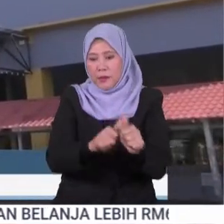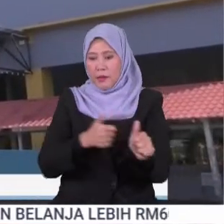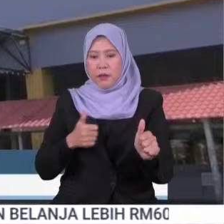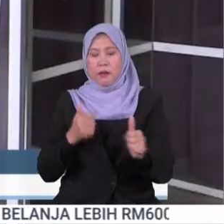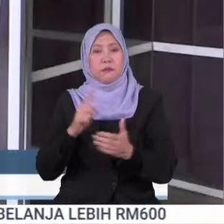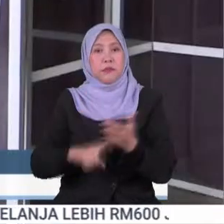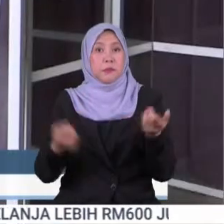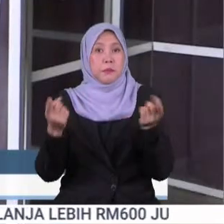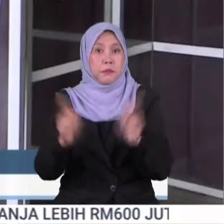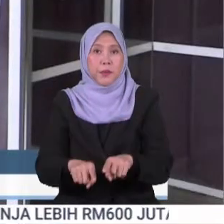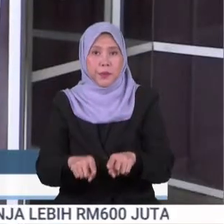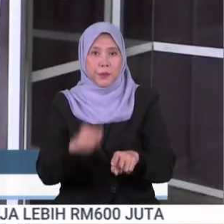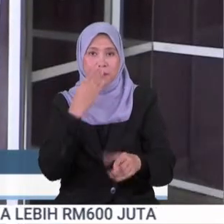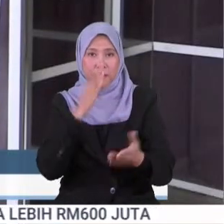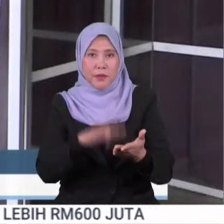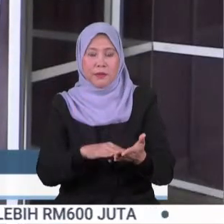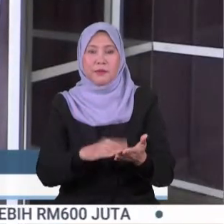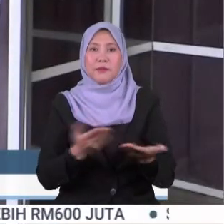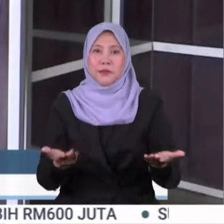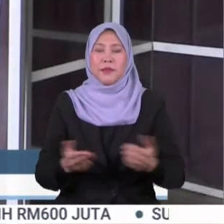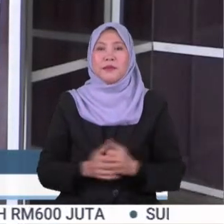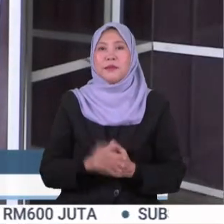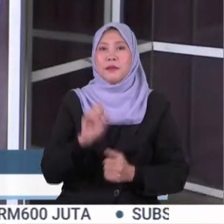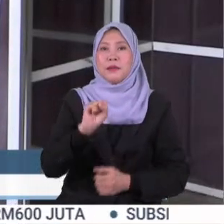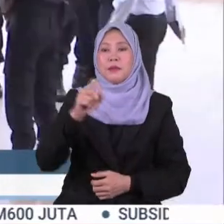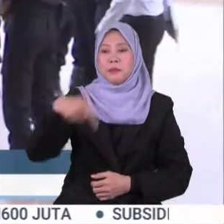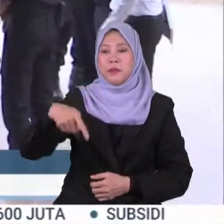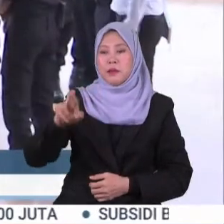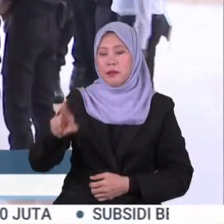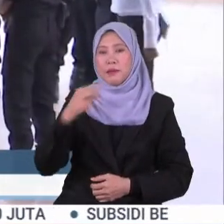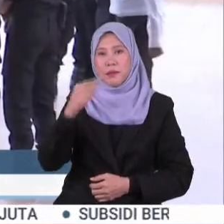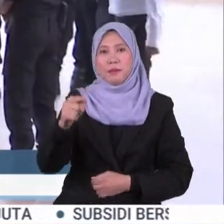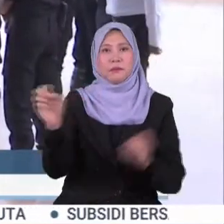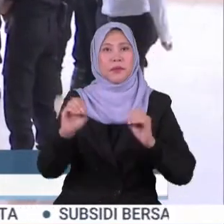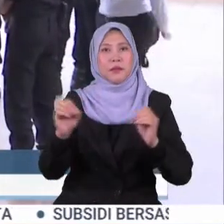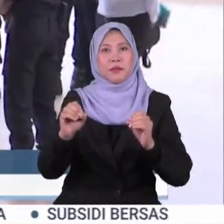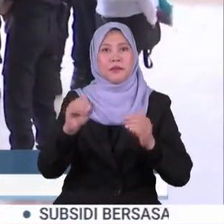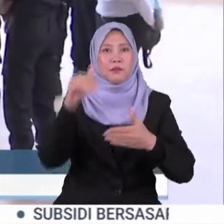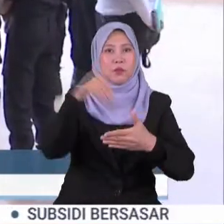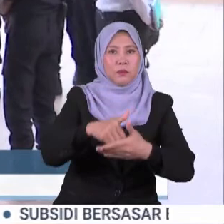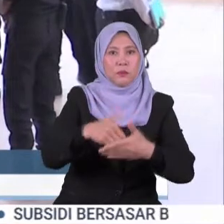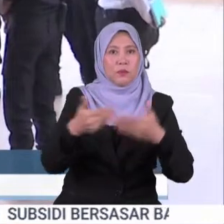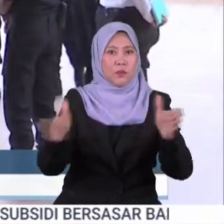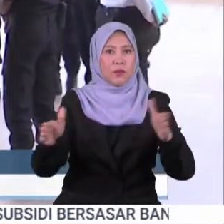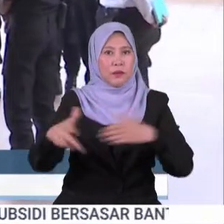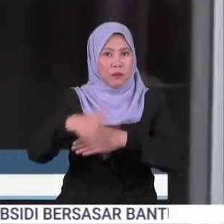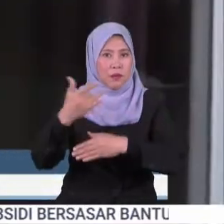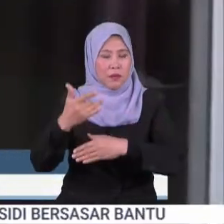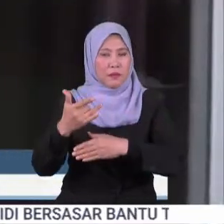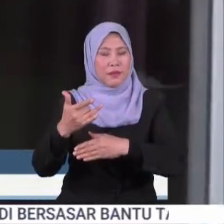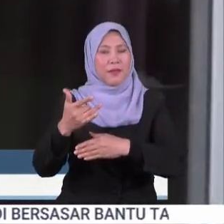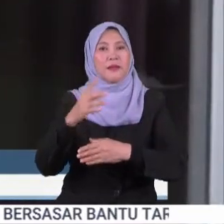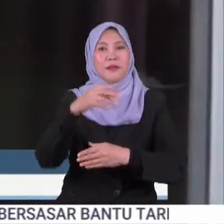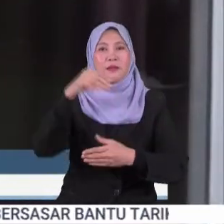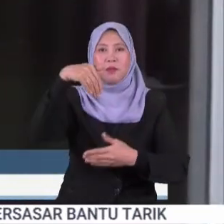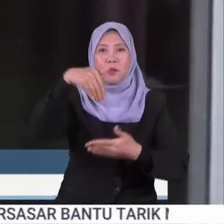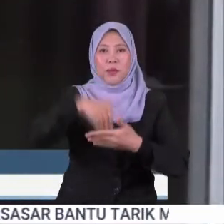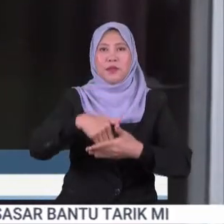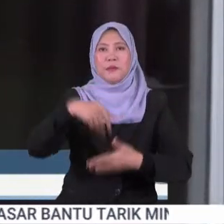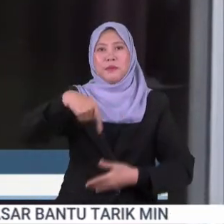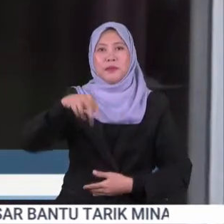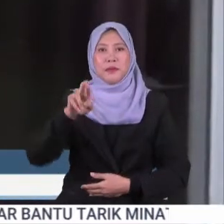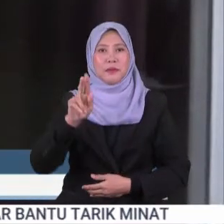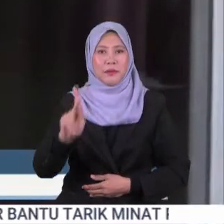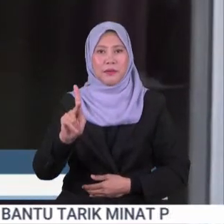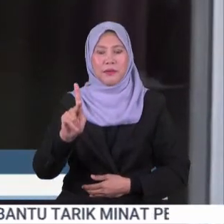sebarang perkara yang tidak diingini berlaku. SPR juga memaklumkan tiada pusat mengundi awal akan dibuka pada hari pengundian awal pilihan raya kecil